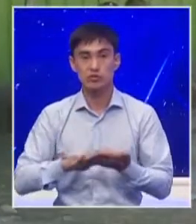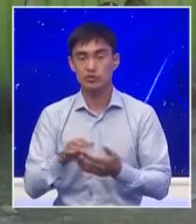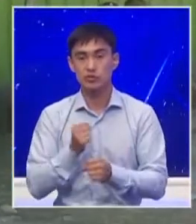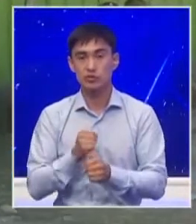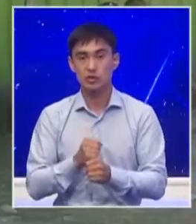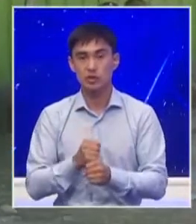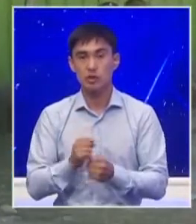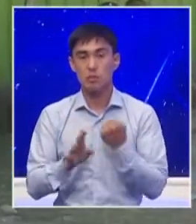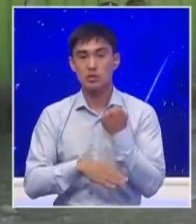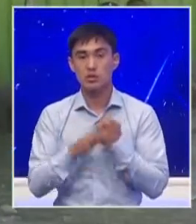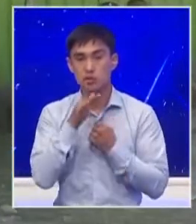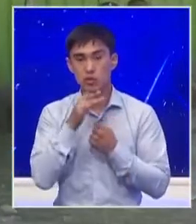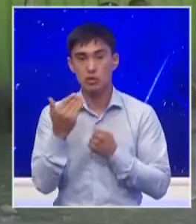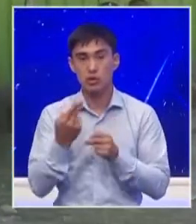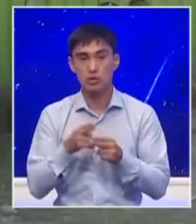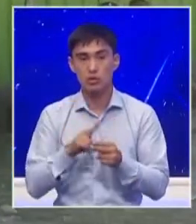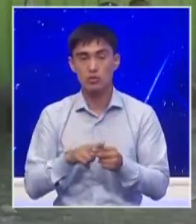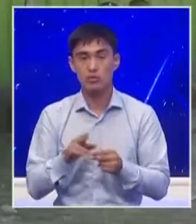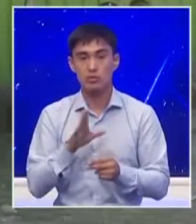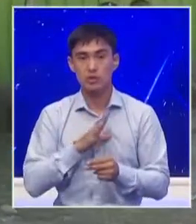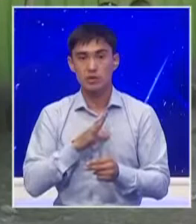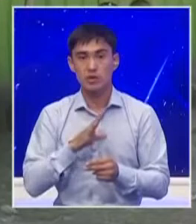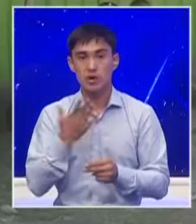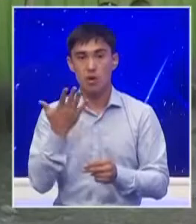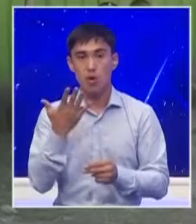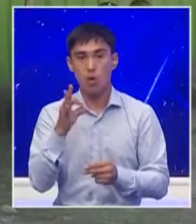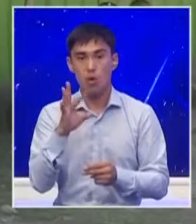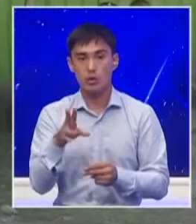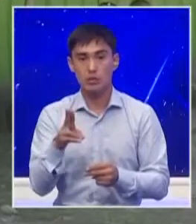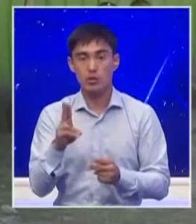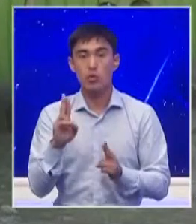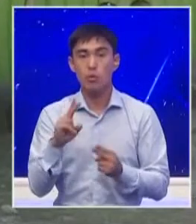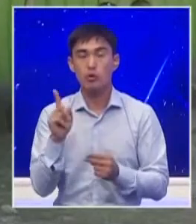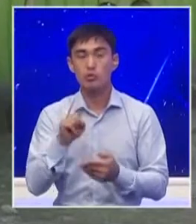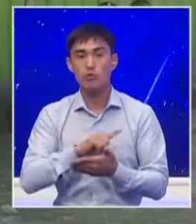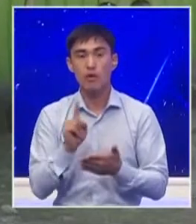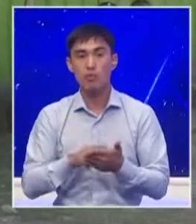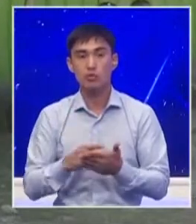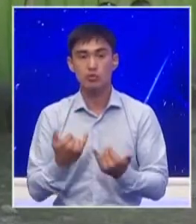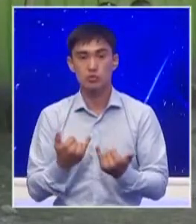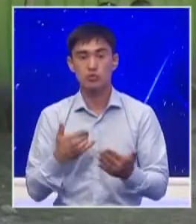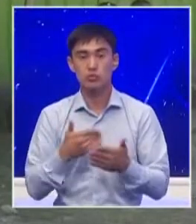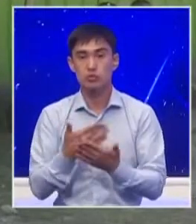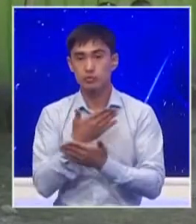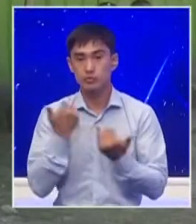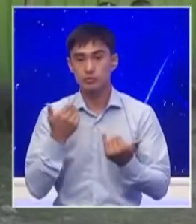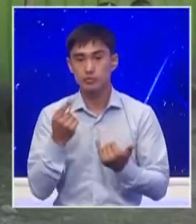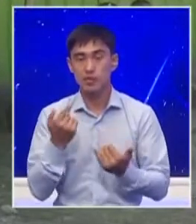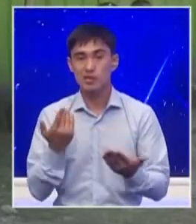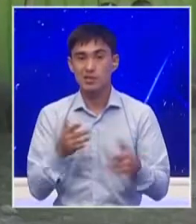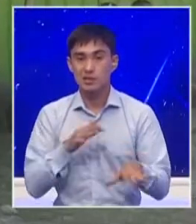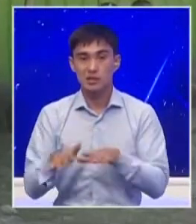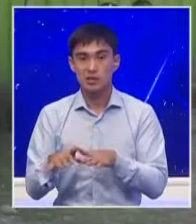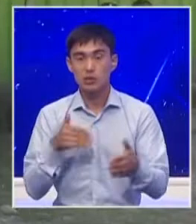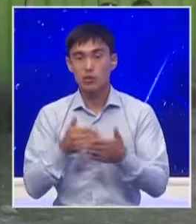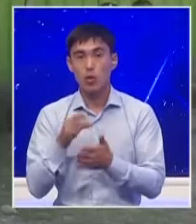последний срок которые они выставили это 31 октября почему вопрос важен до сих пор потому что если делать дорогу в